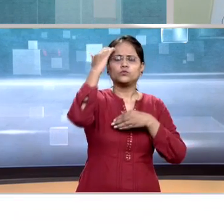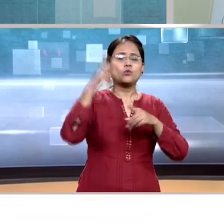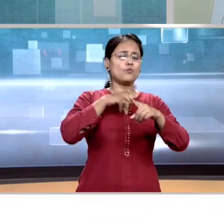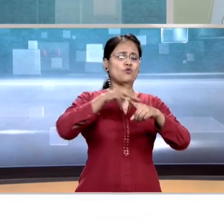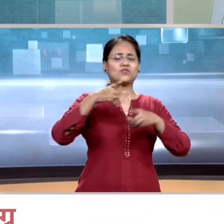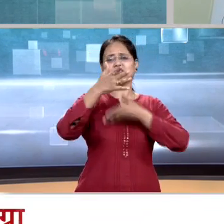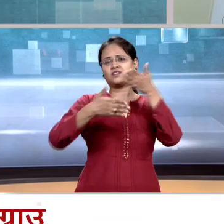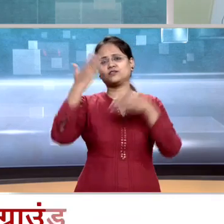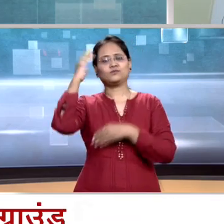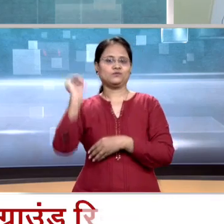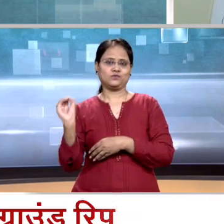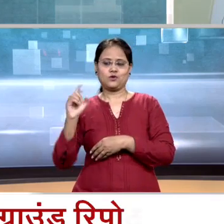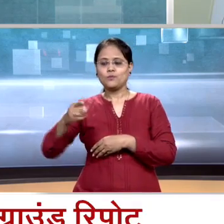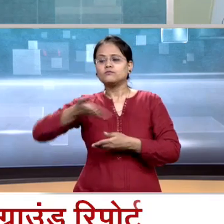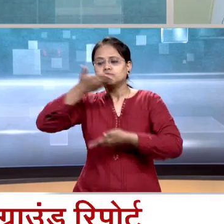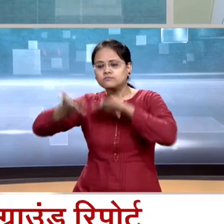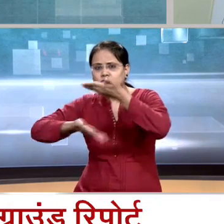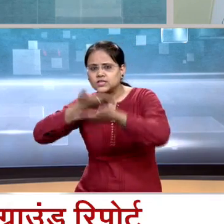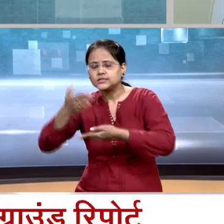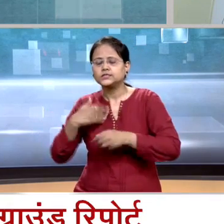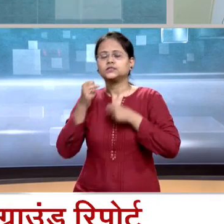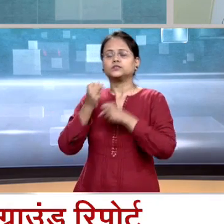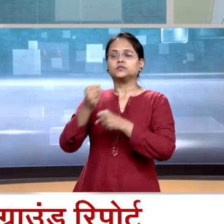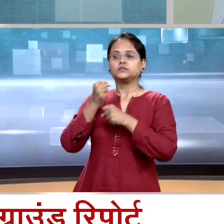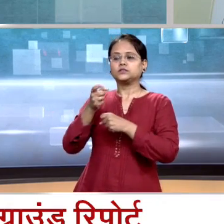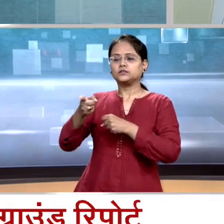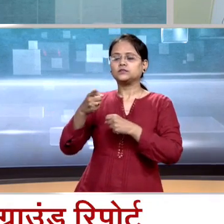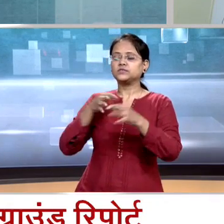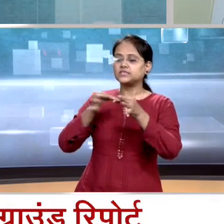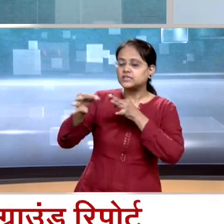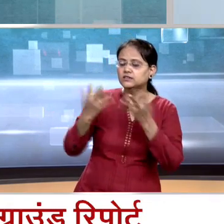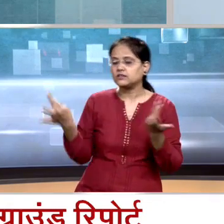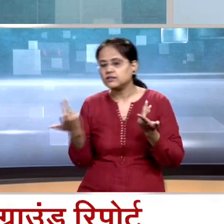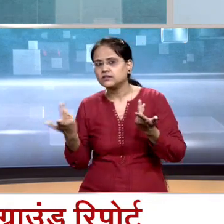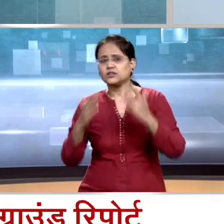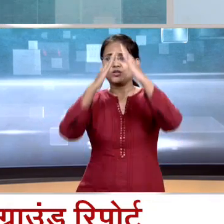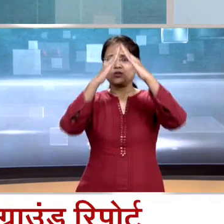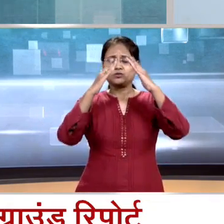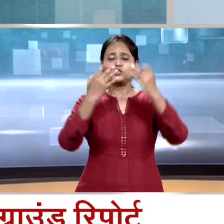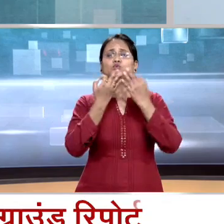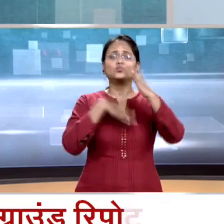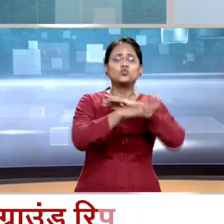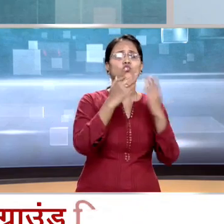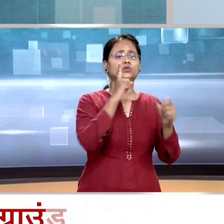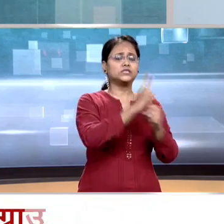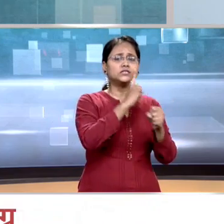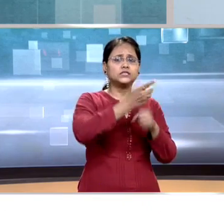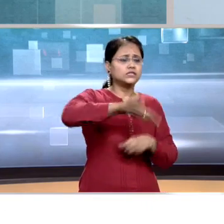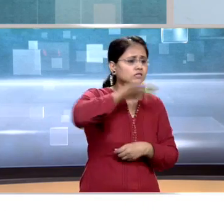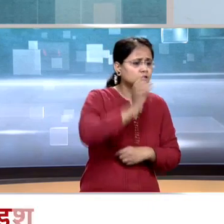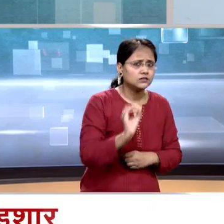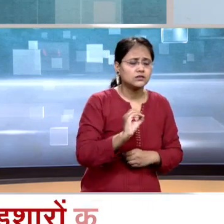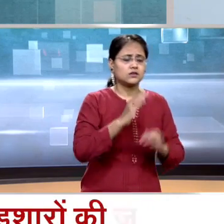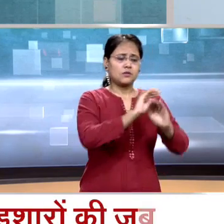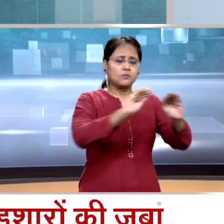नहीं जानती थी। तो मैं उसे पढ़ाती थी तो मुझे बहुत डिफ़िकल्टी होती थी कि मैं उसे कैसे एक्सप्लेन करूँ। स्कूल्स में टीचर पढ़ाना नहीं चाहते हैं बच्चों को, साइन लैंग्वेज से